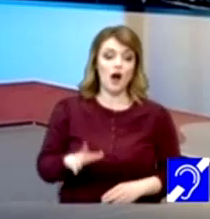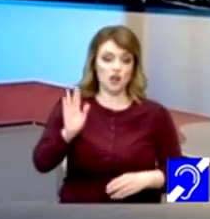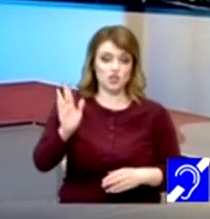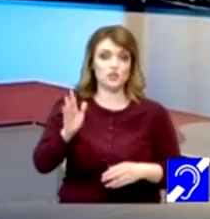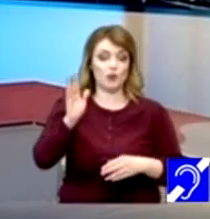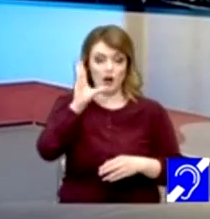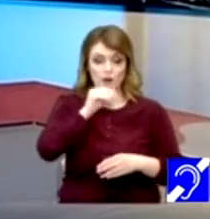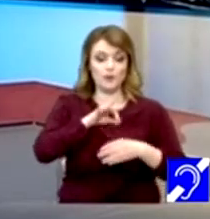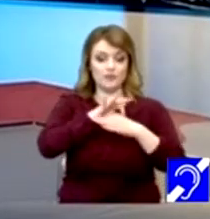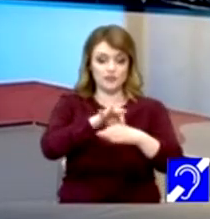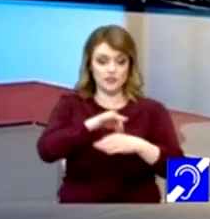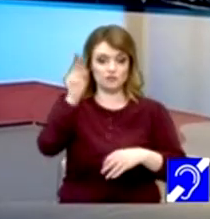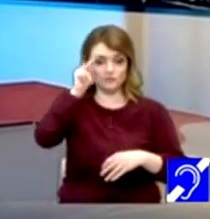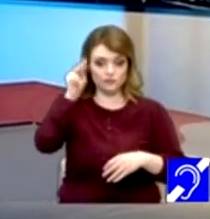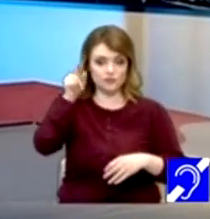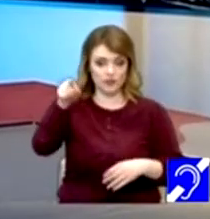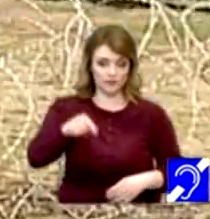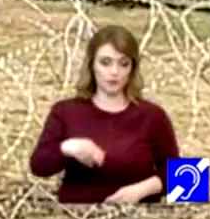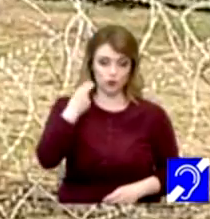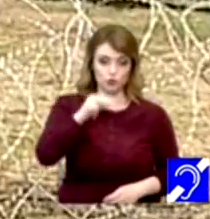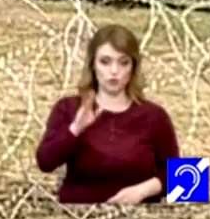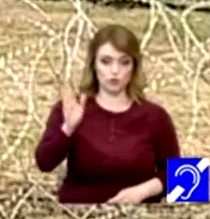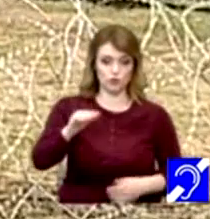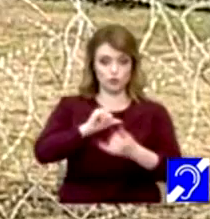deveni operațională în acest an.